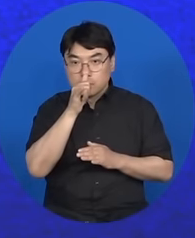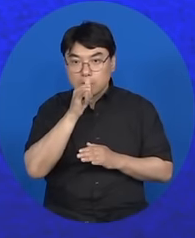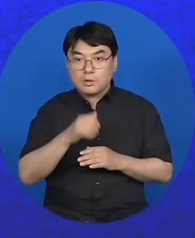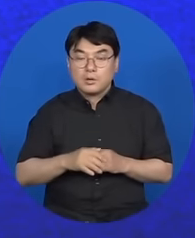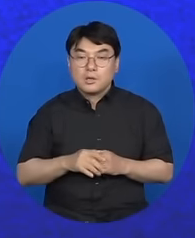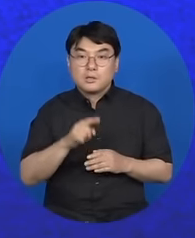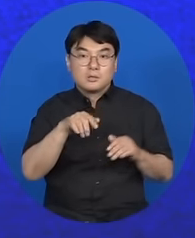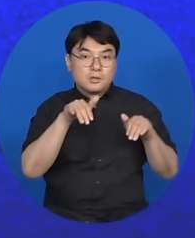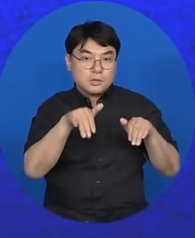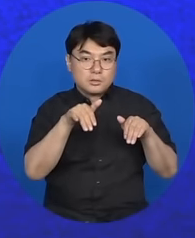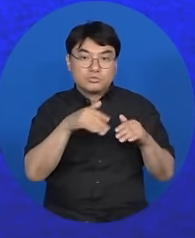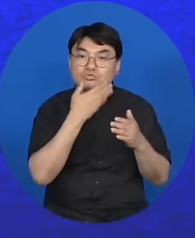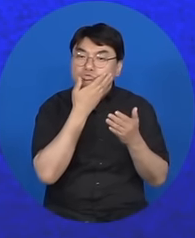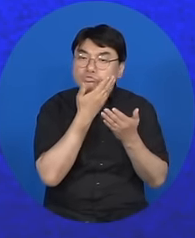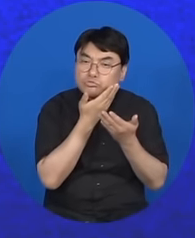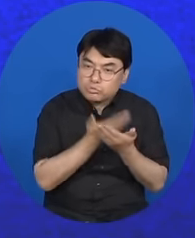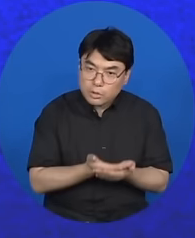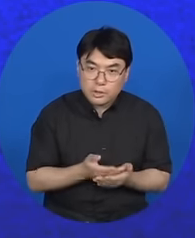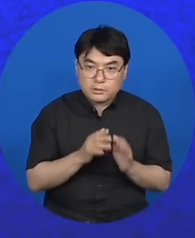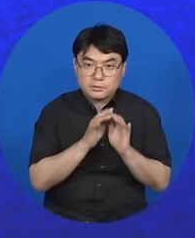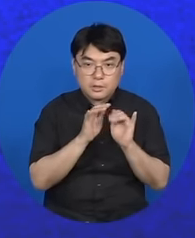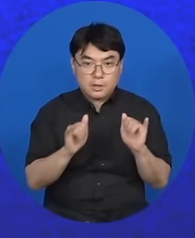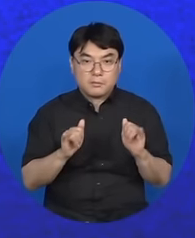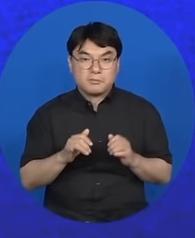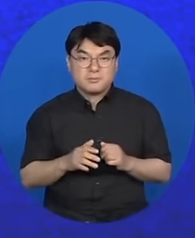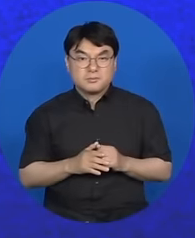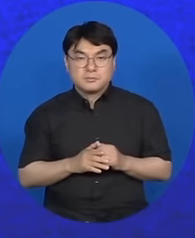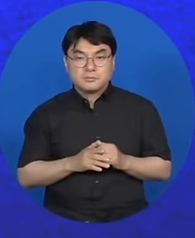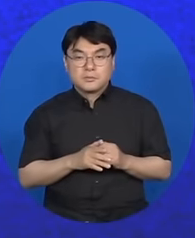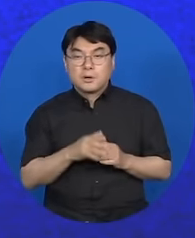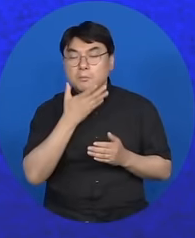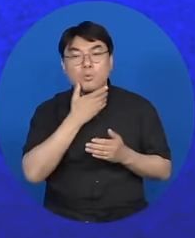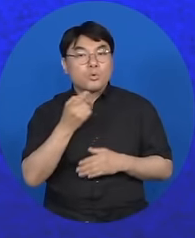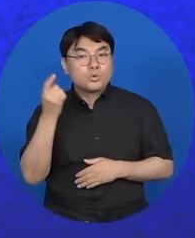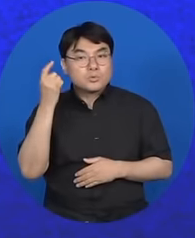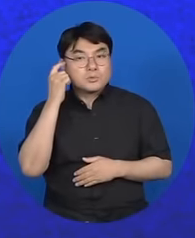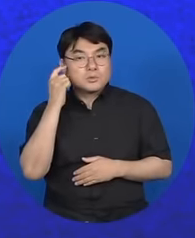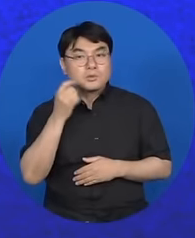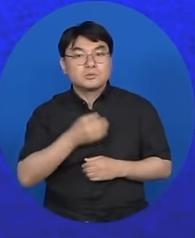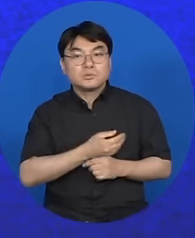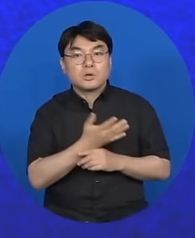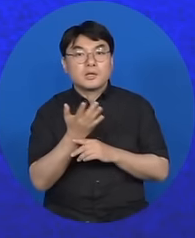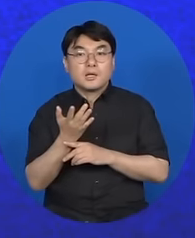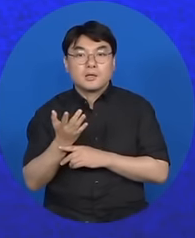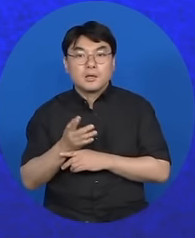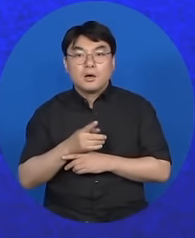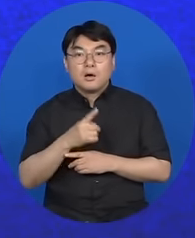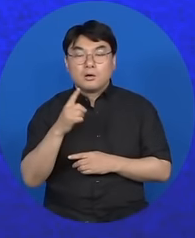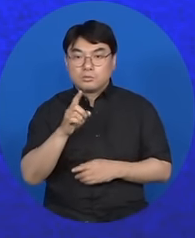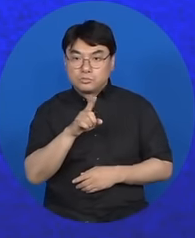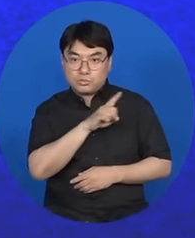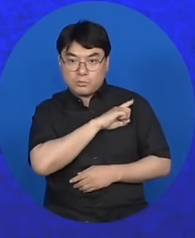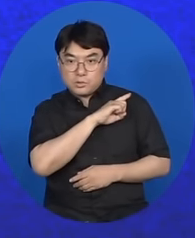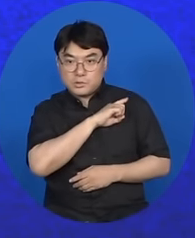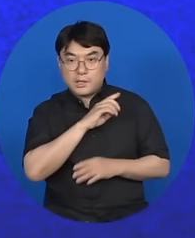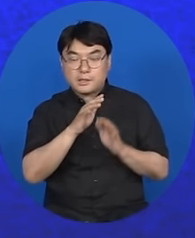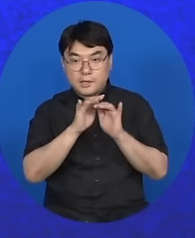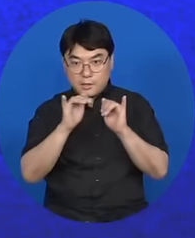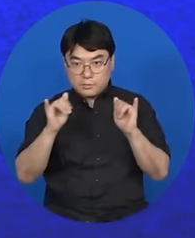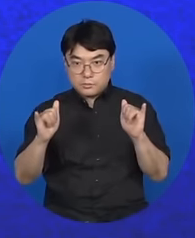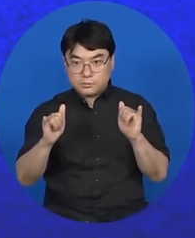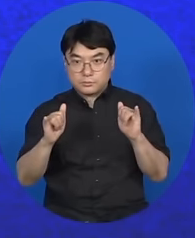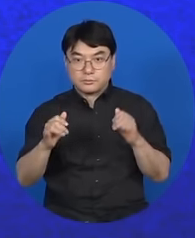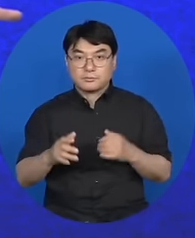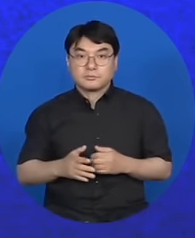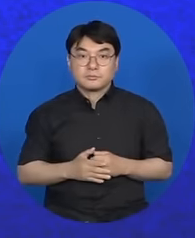역사에서 중요한 인물로 여기면서 에티오피아의 복음을 전한 첫 번째 사람으로 꼽습니다. 그 사람으로